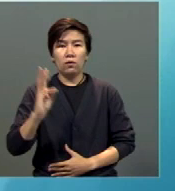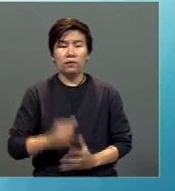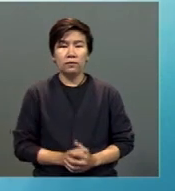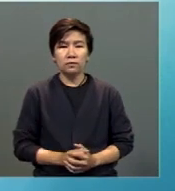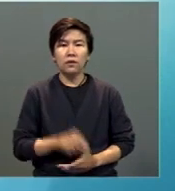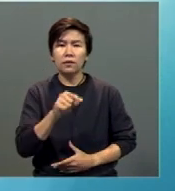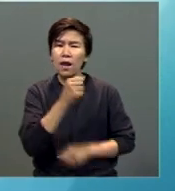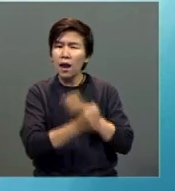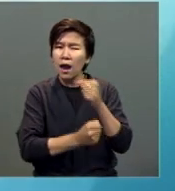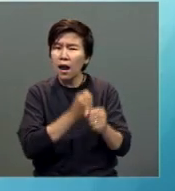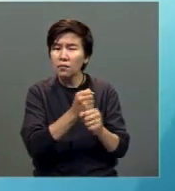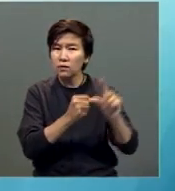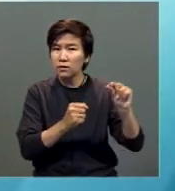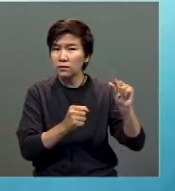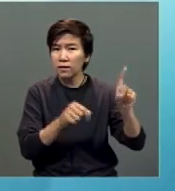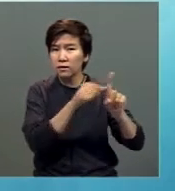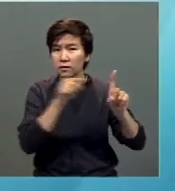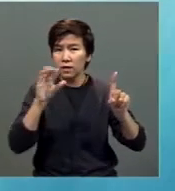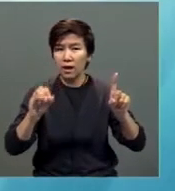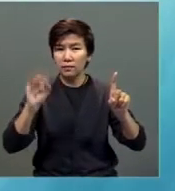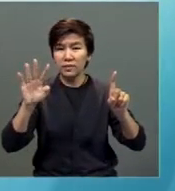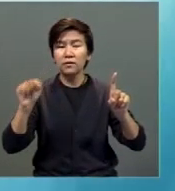รายนะครับโดยส่วนใหญ่ก็กลุ่มนี้จะเป็นกลุ่มที่อายุระหว่าง21ถึง 54